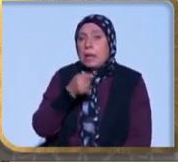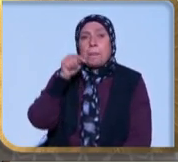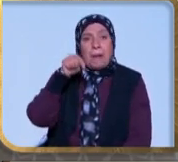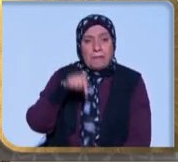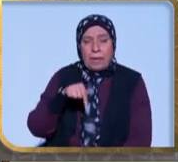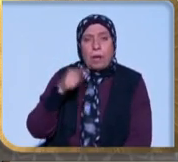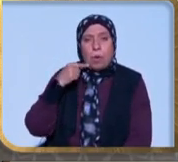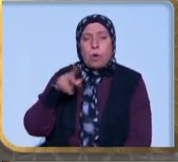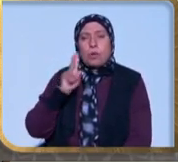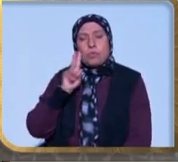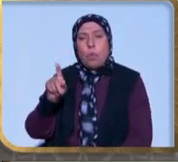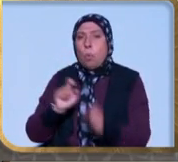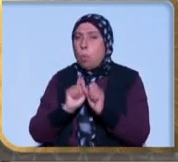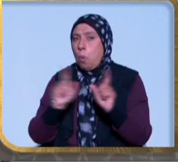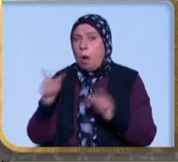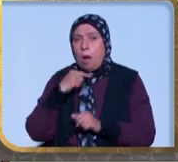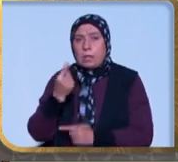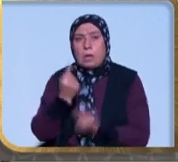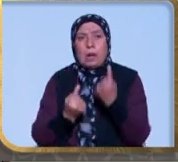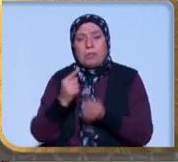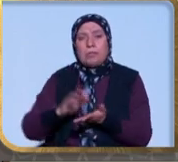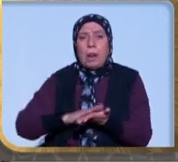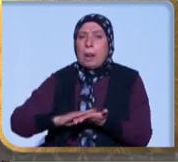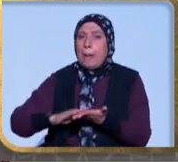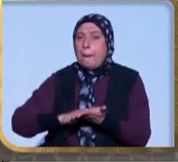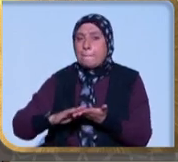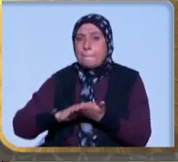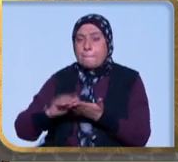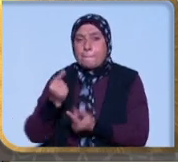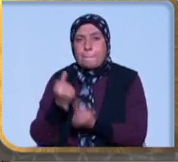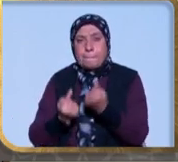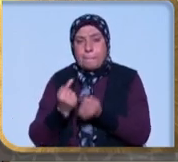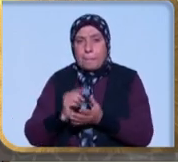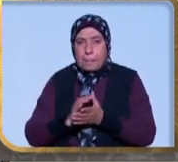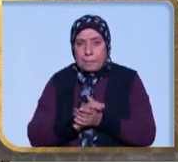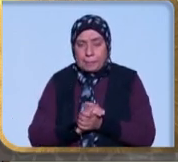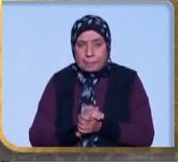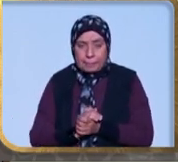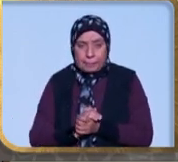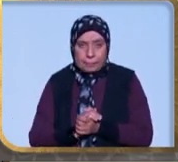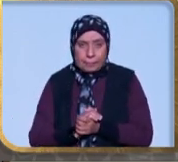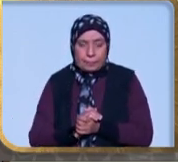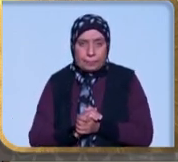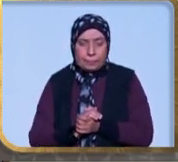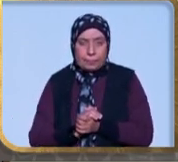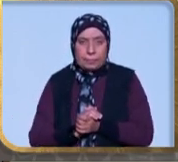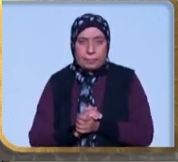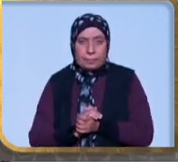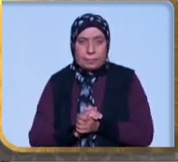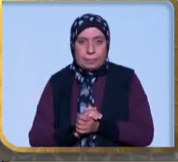فهي خاوية على عروشها